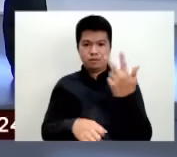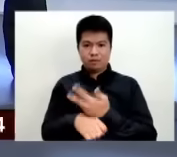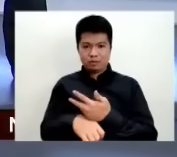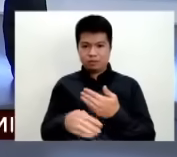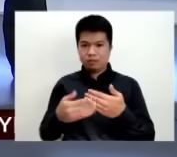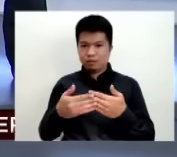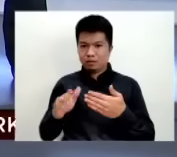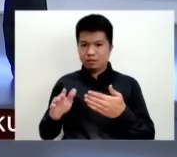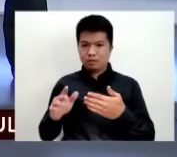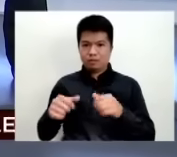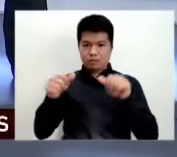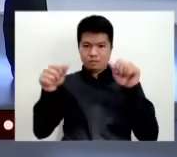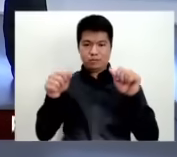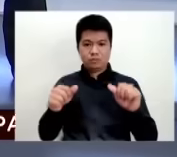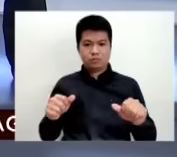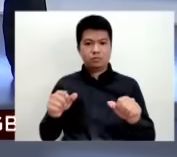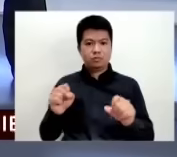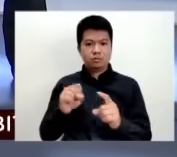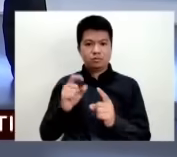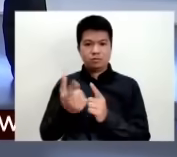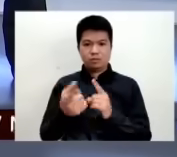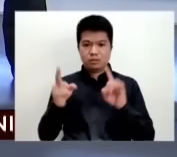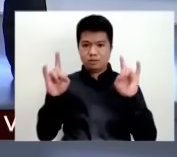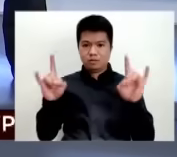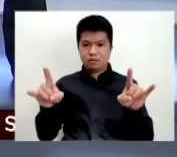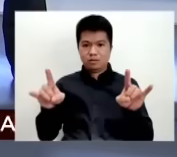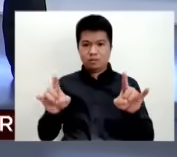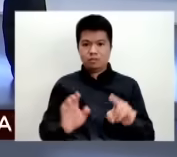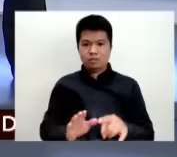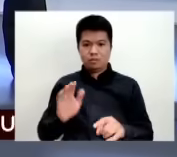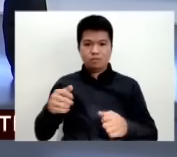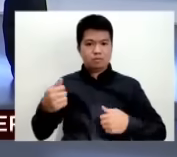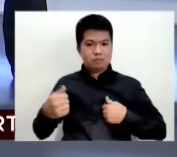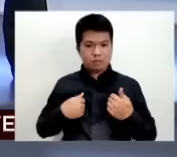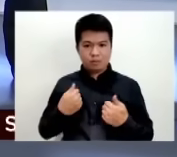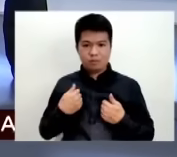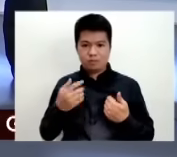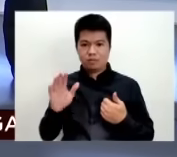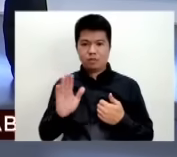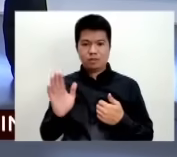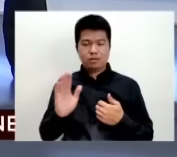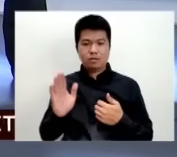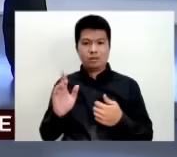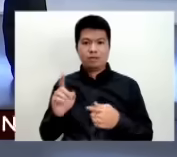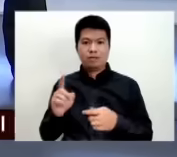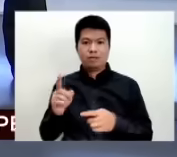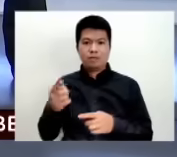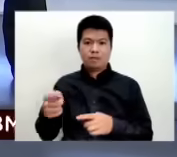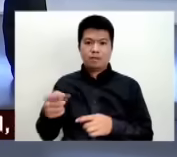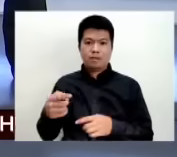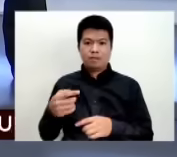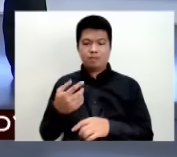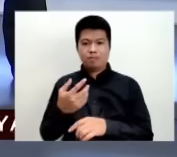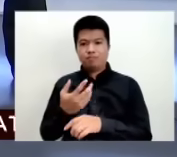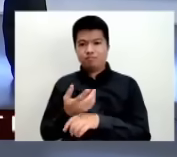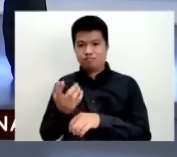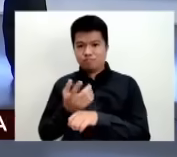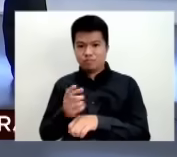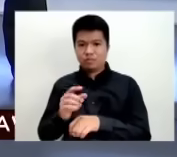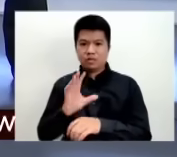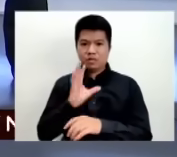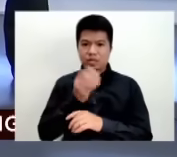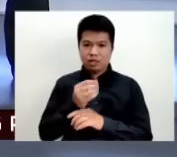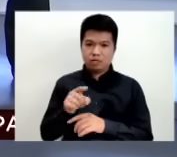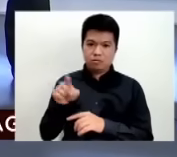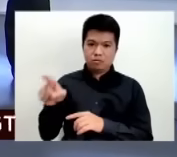social media na sa iyong ambisyon do not be talos los ang tingin po ng marami ang pinatatamaan niya ay si